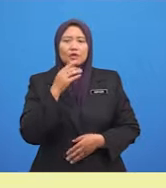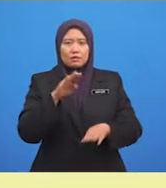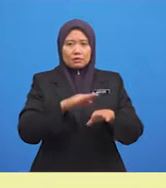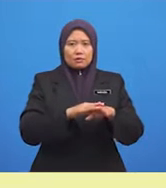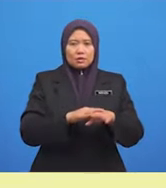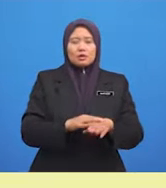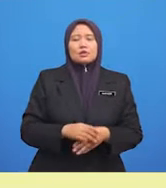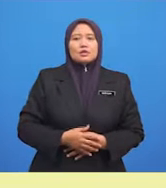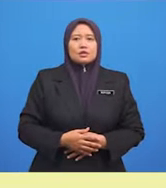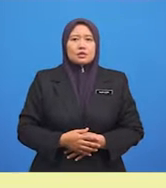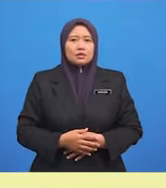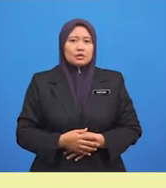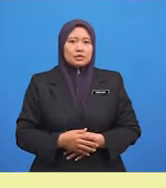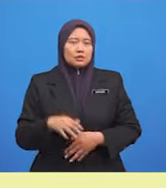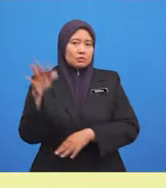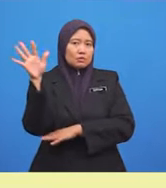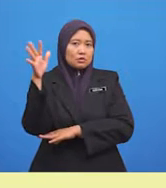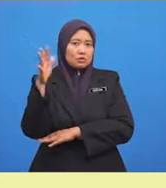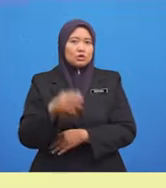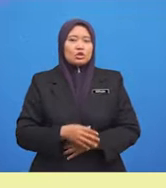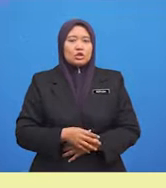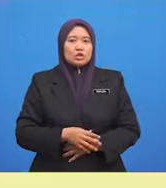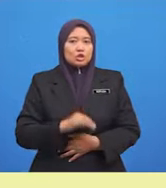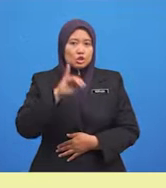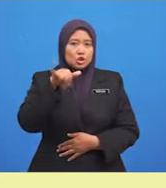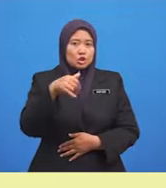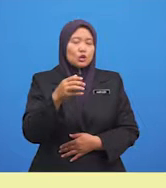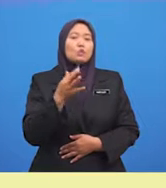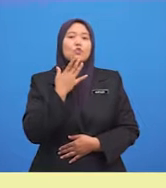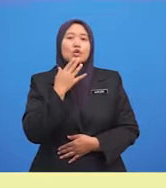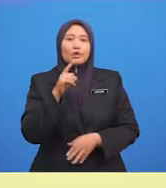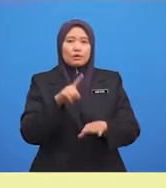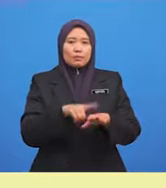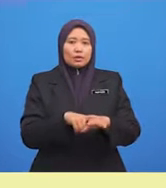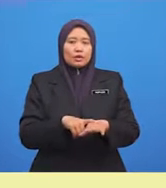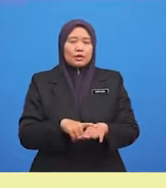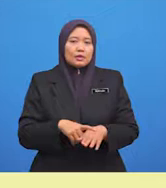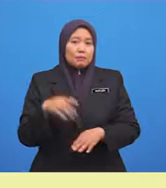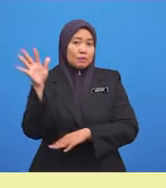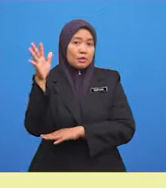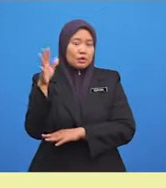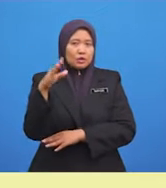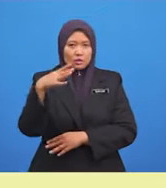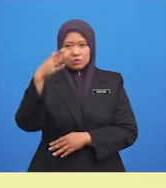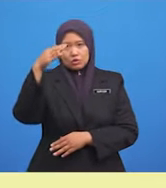pada jalur gemilang dan set J ialah warna pada bendera Johor.